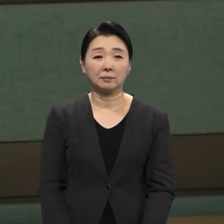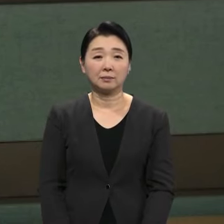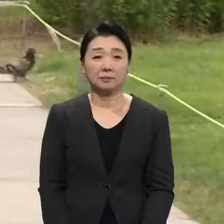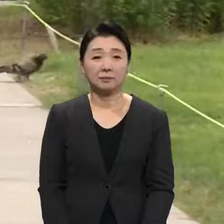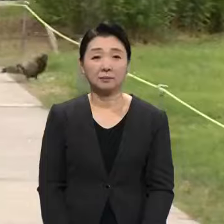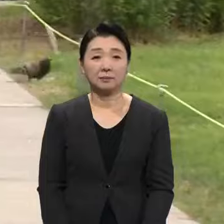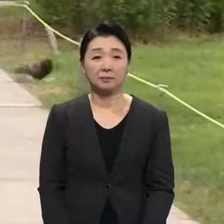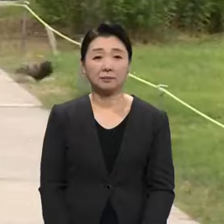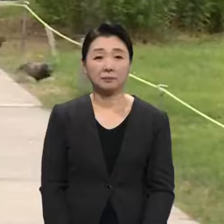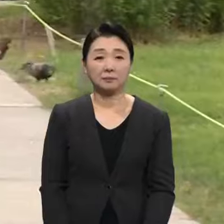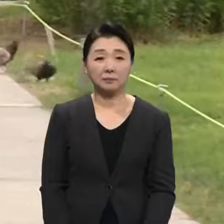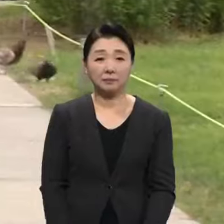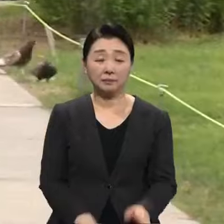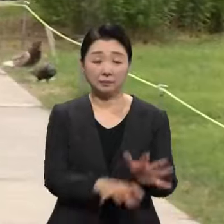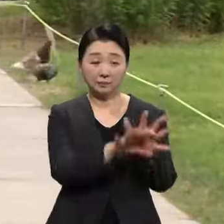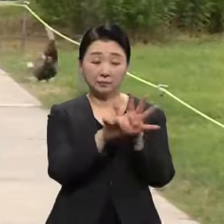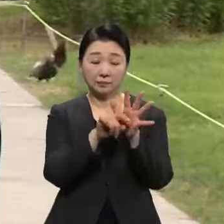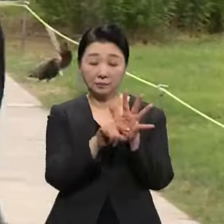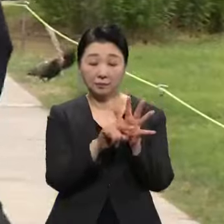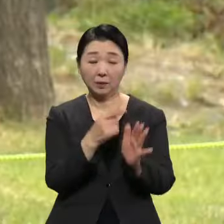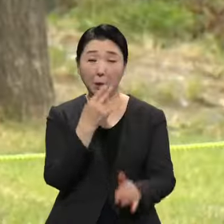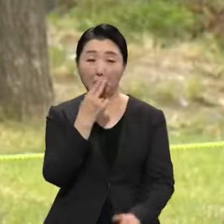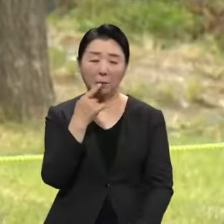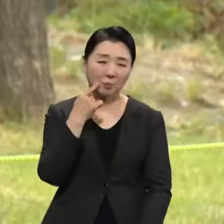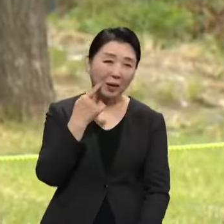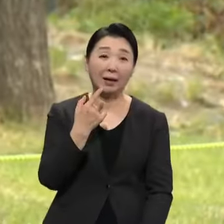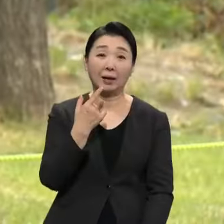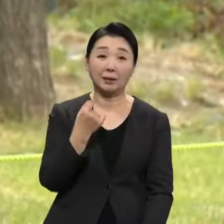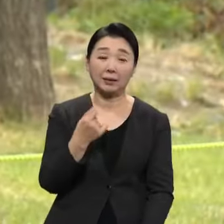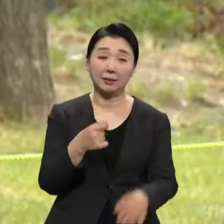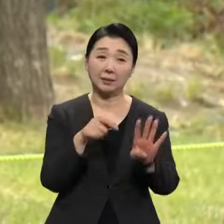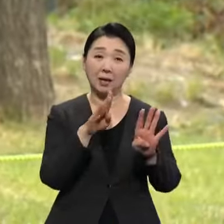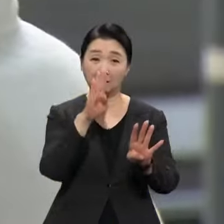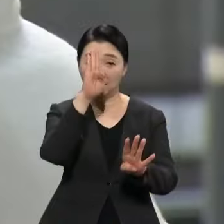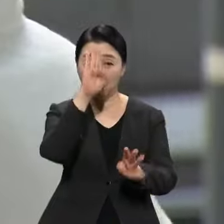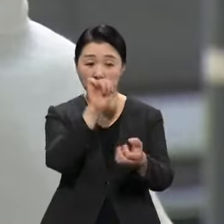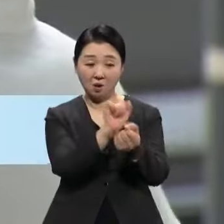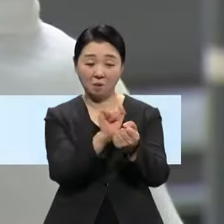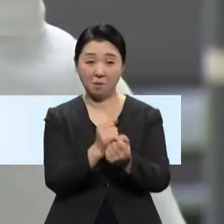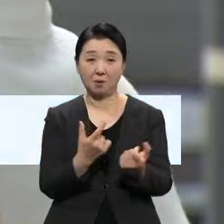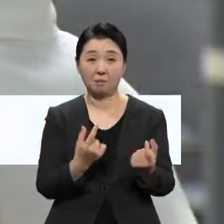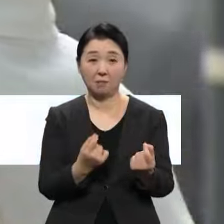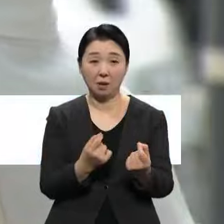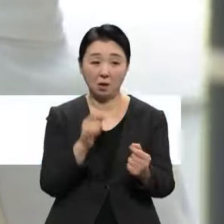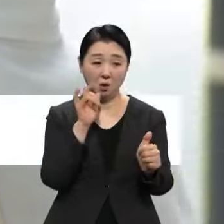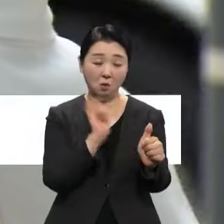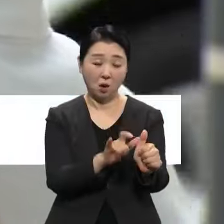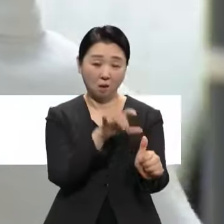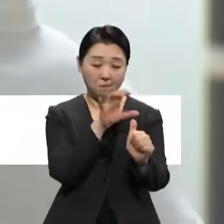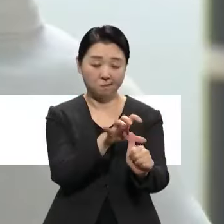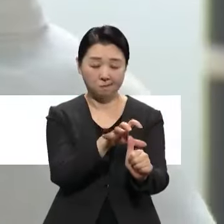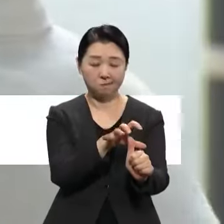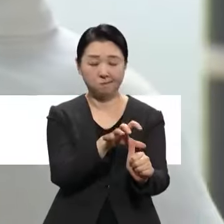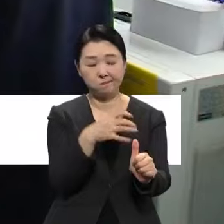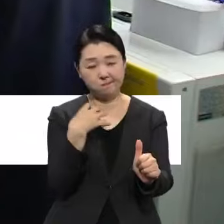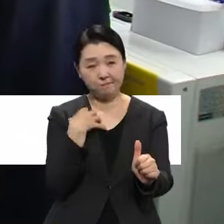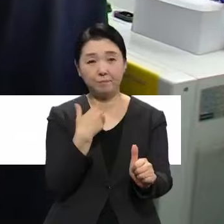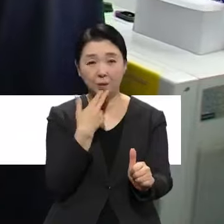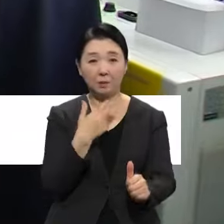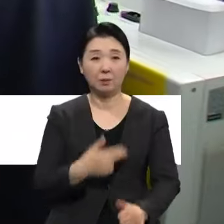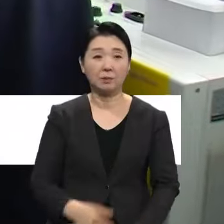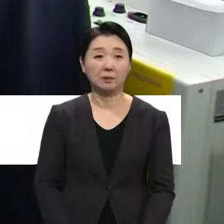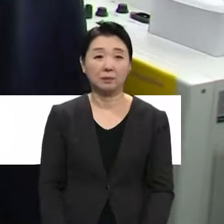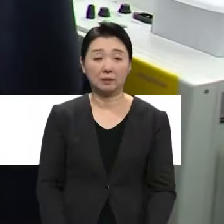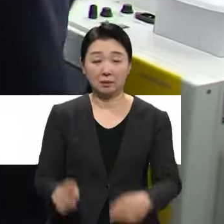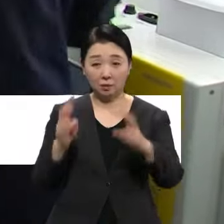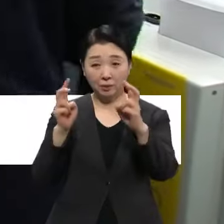있습니다 코로나 19는 독과 같은 제급 염병으로 자가 해야 할 의무는 없습니다